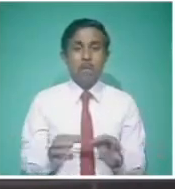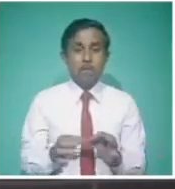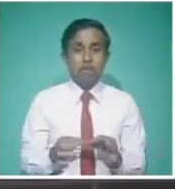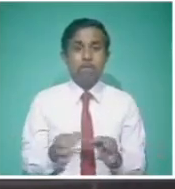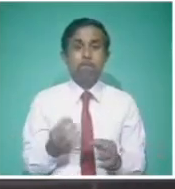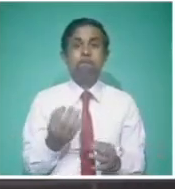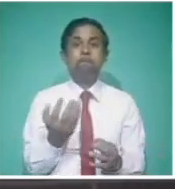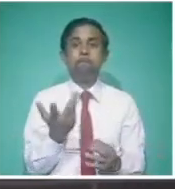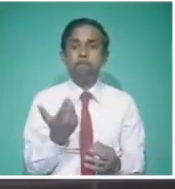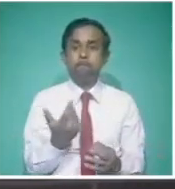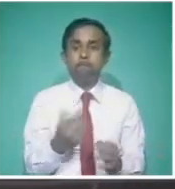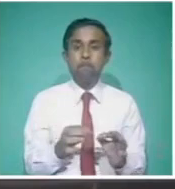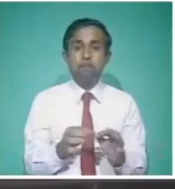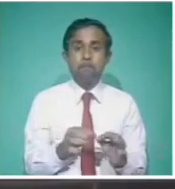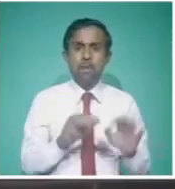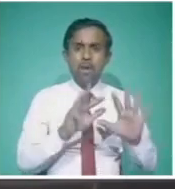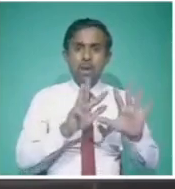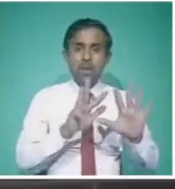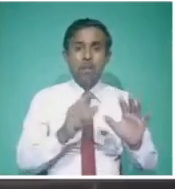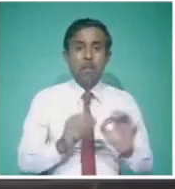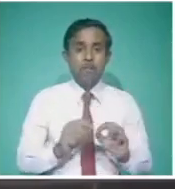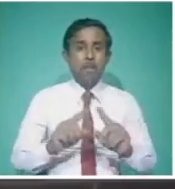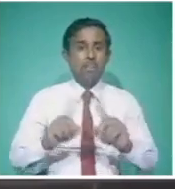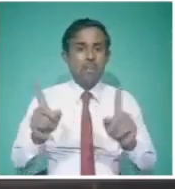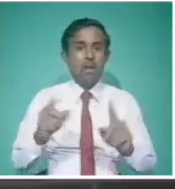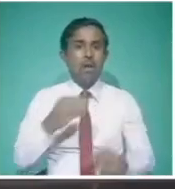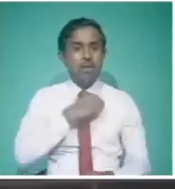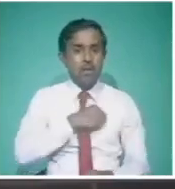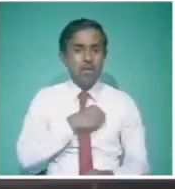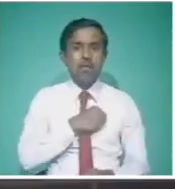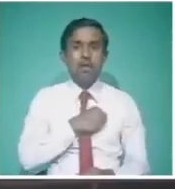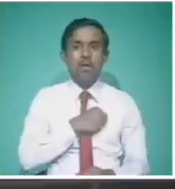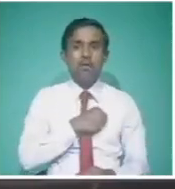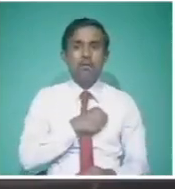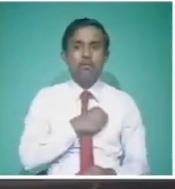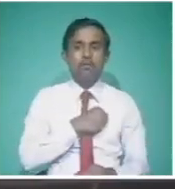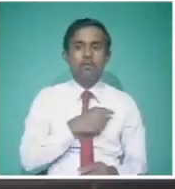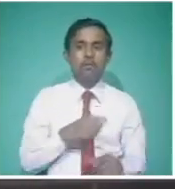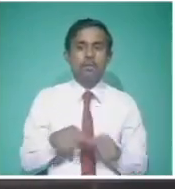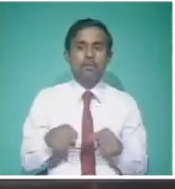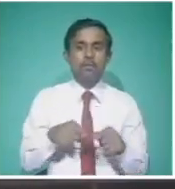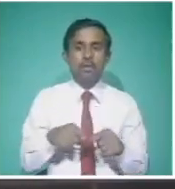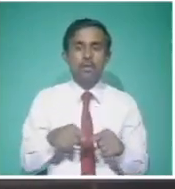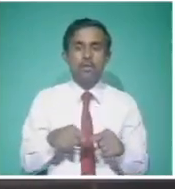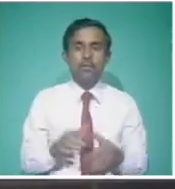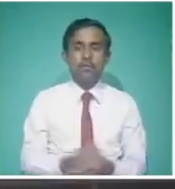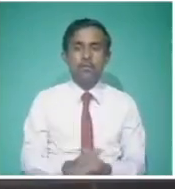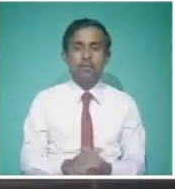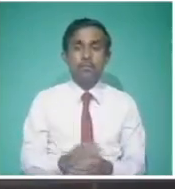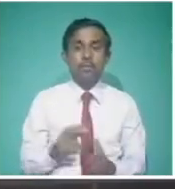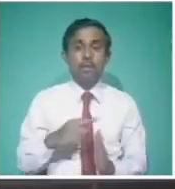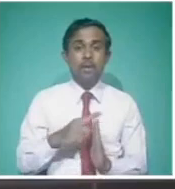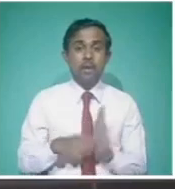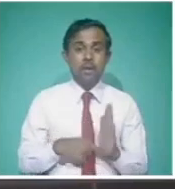ගණනක් බිලියන 9ක් 10ක් ලාභ ලබන ආයතනය. ඒ වගේම තමයි